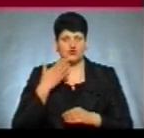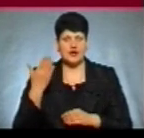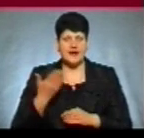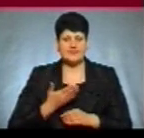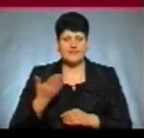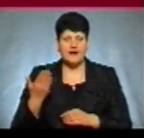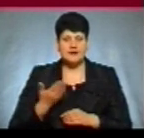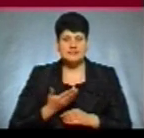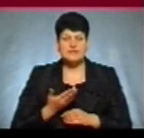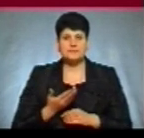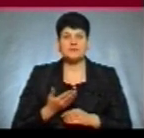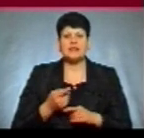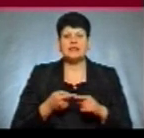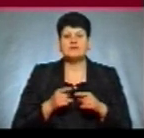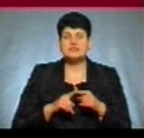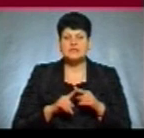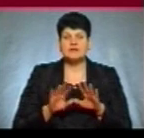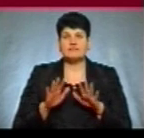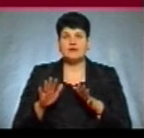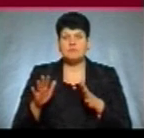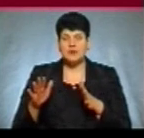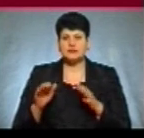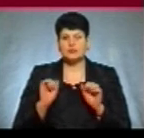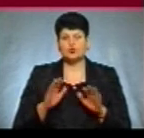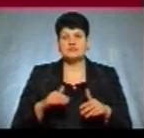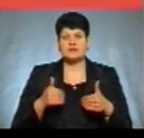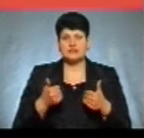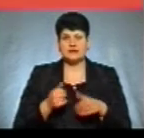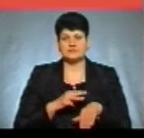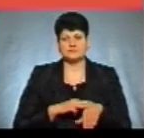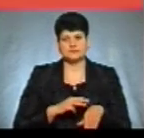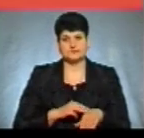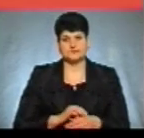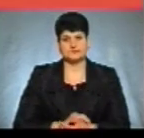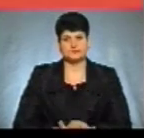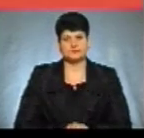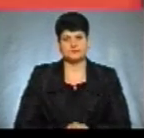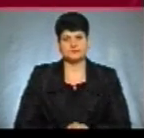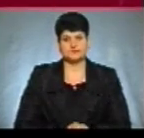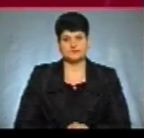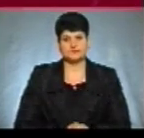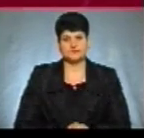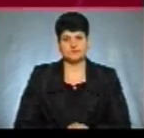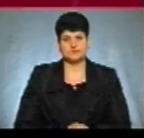у випадку фіксування нових порушень також звертатися до правоохоронних органів.